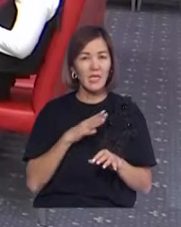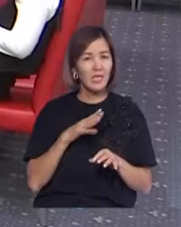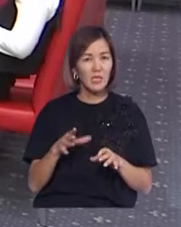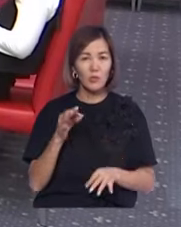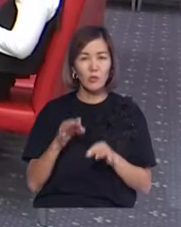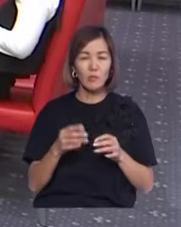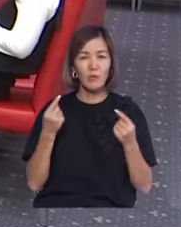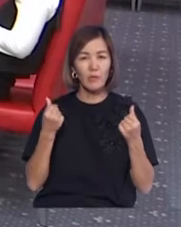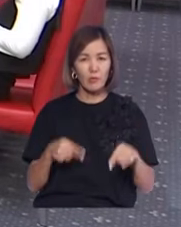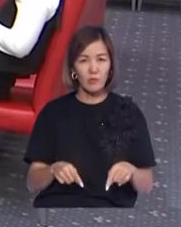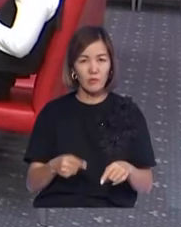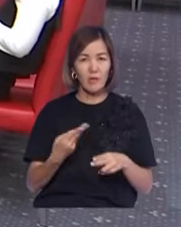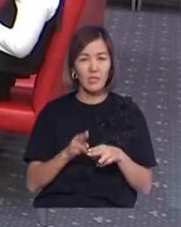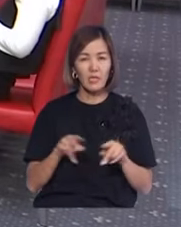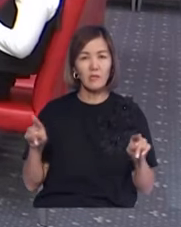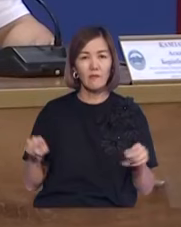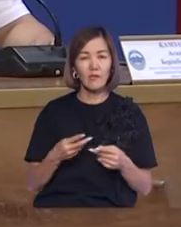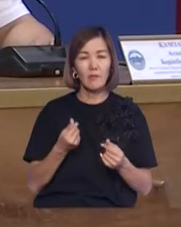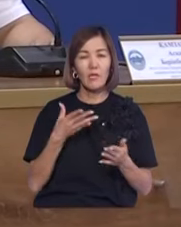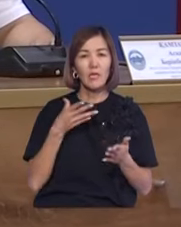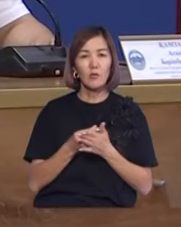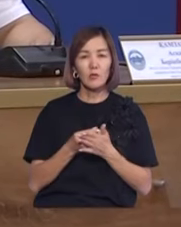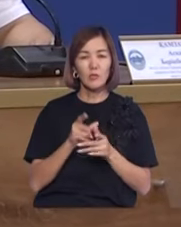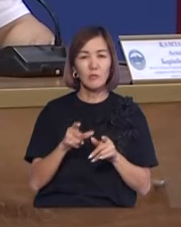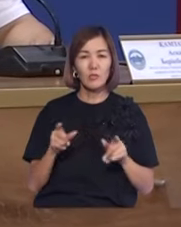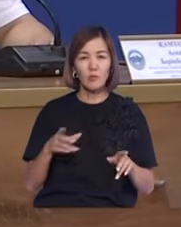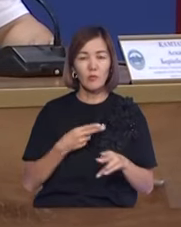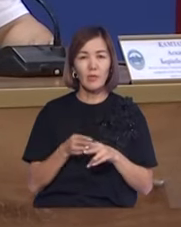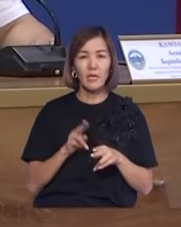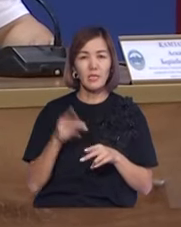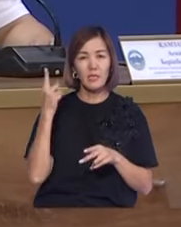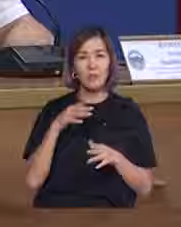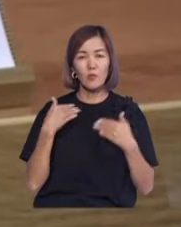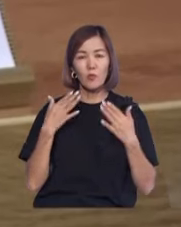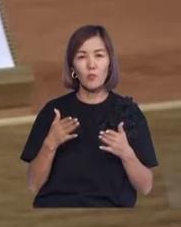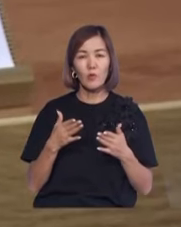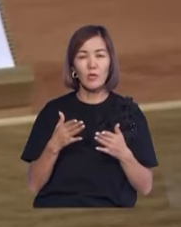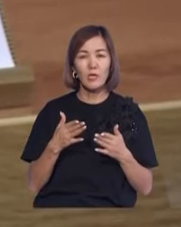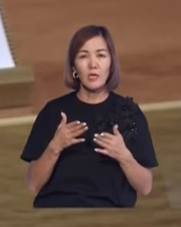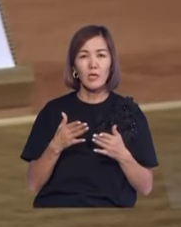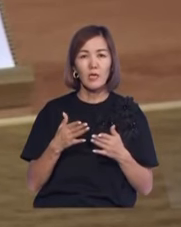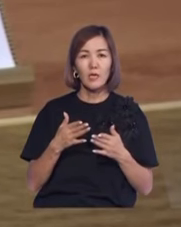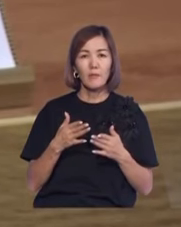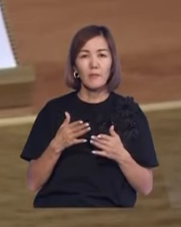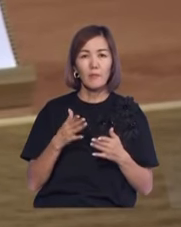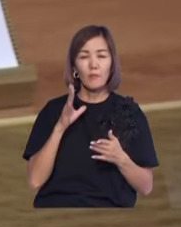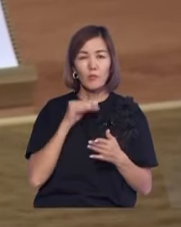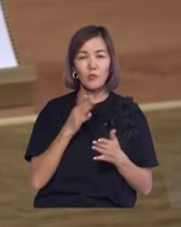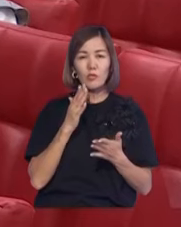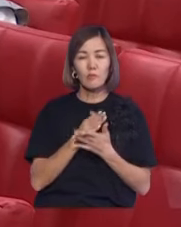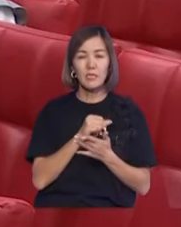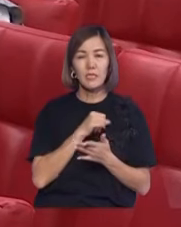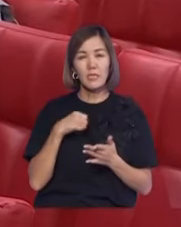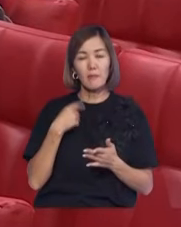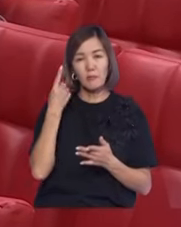внесудебное банкротство, а также восстановление платежеспособности граждан. При этом инициатором любой из этих процедур может быть только сам